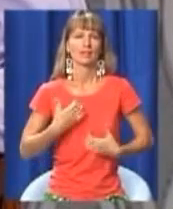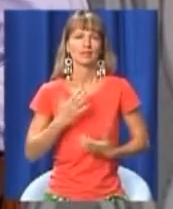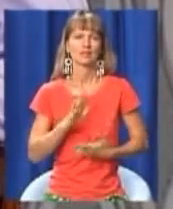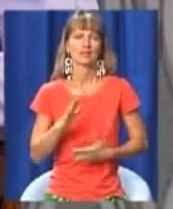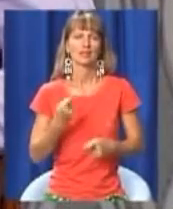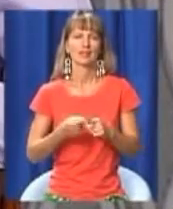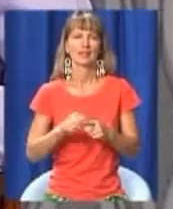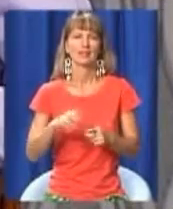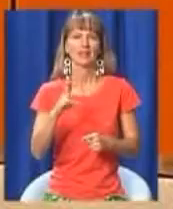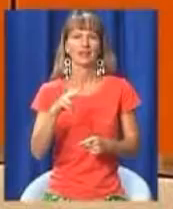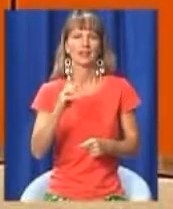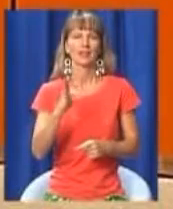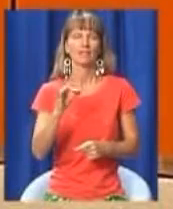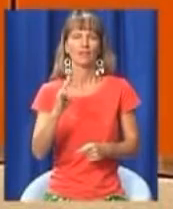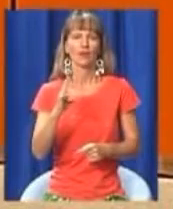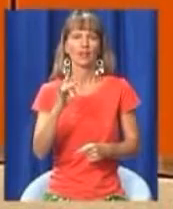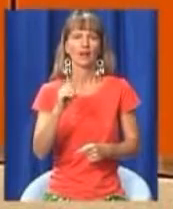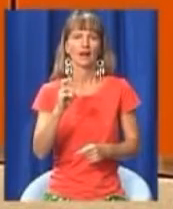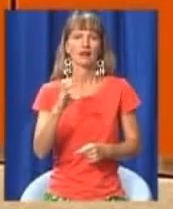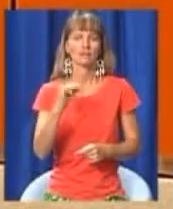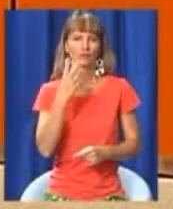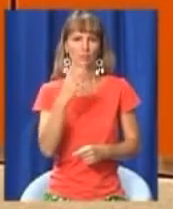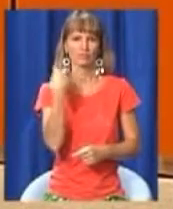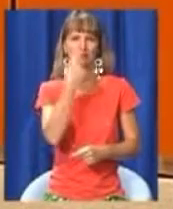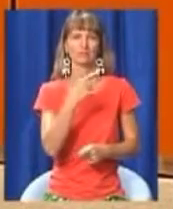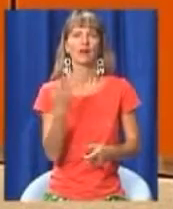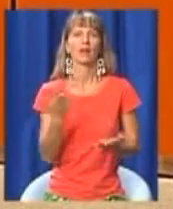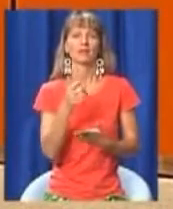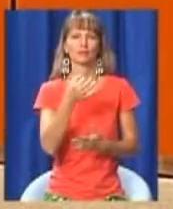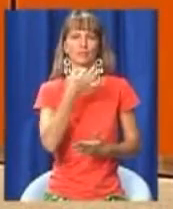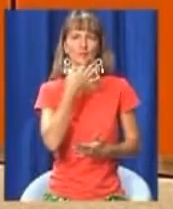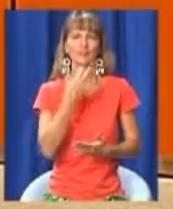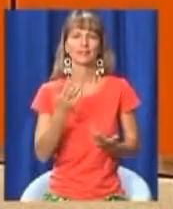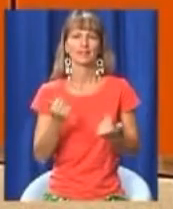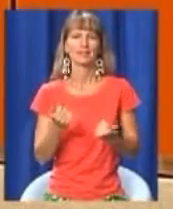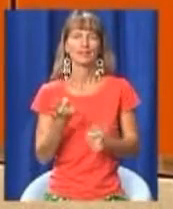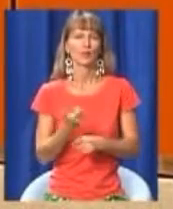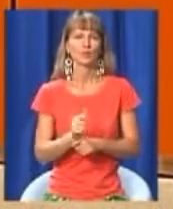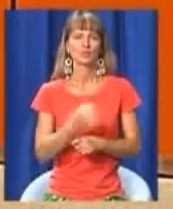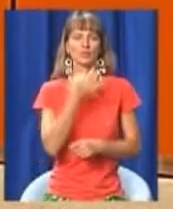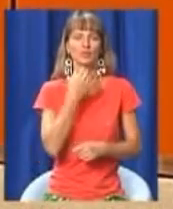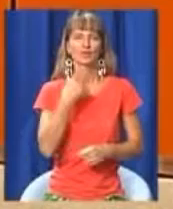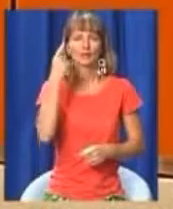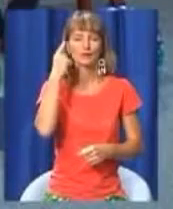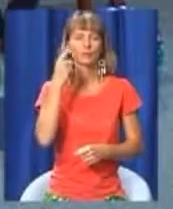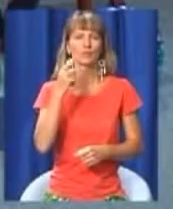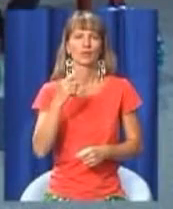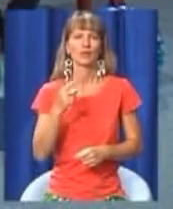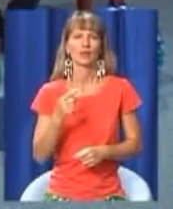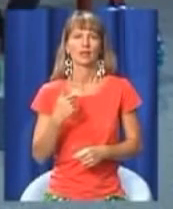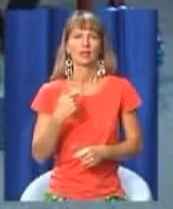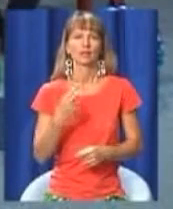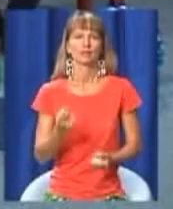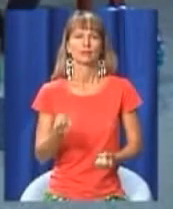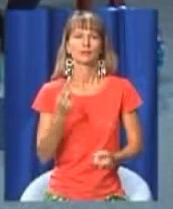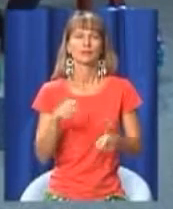Девон Рекси. Хотіла б собі такого котика? От подивилася ззовні, як він тобі сподобався, ні? Да. Дуже сподобався, я думаю, навіть. Ну от виявляється